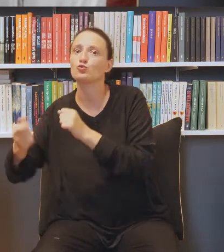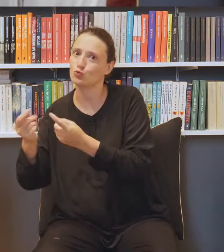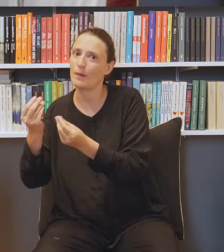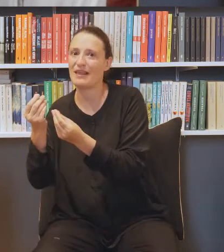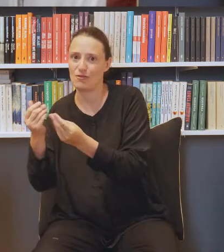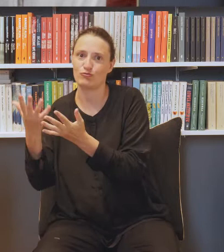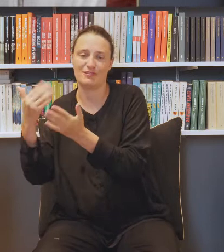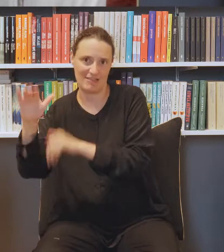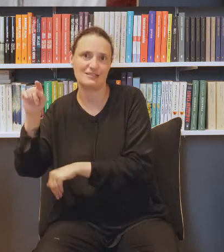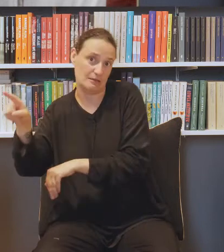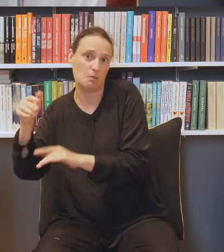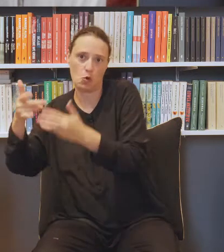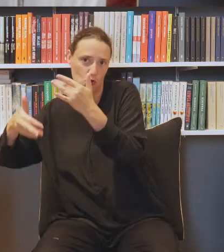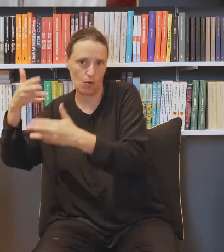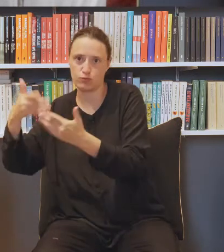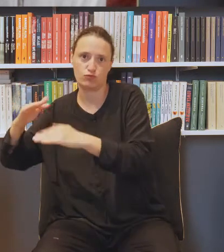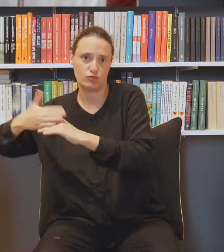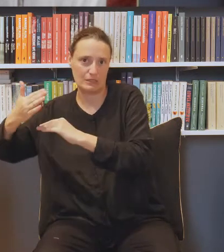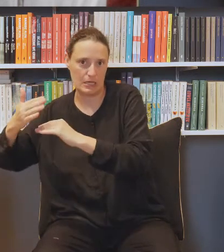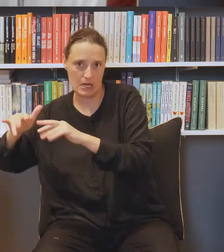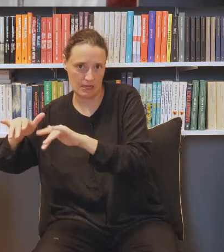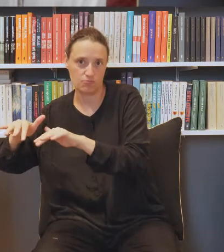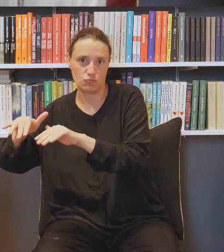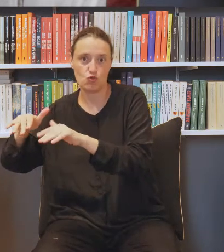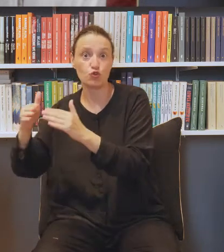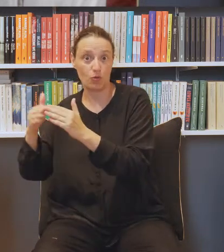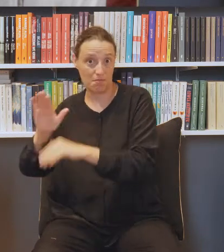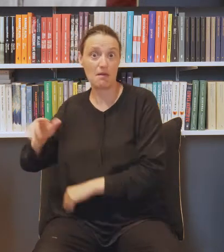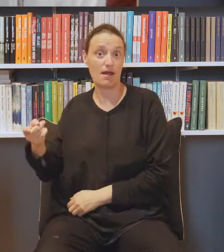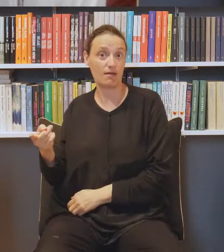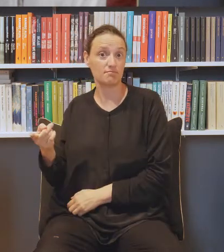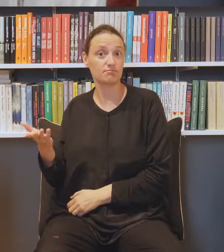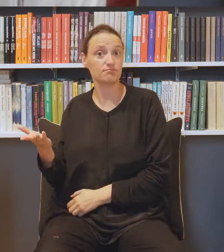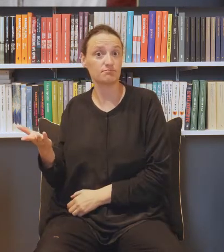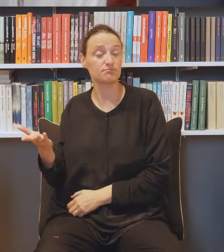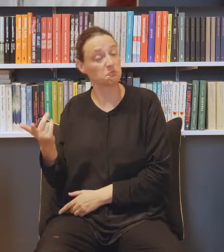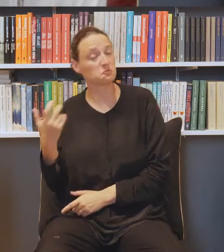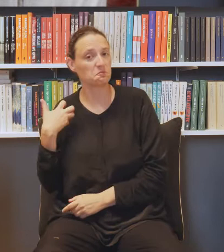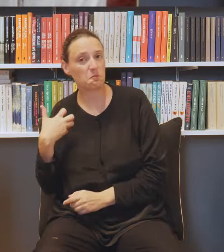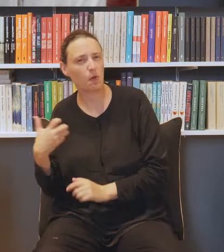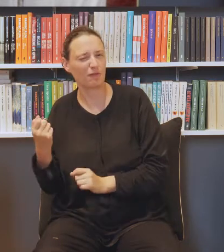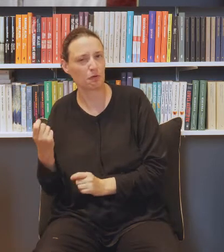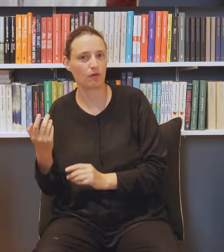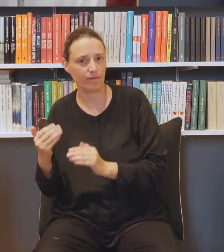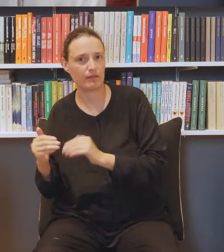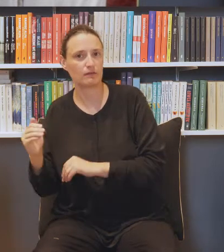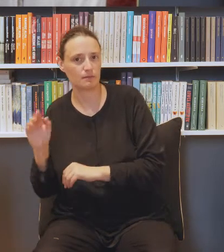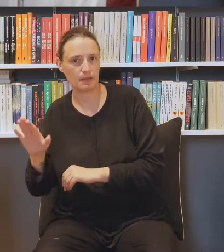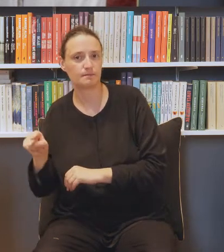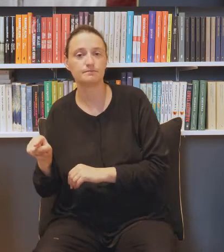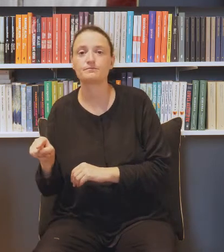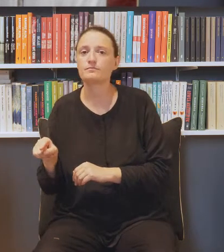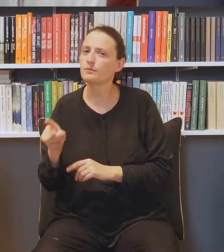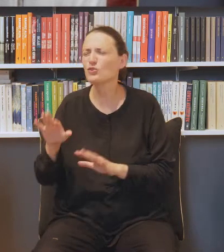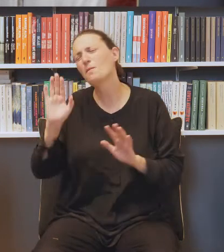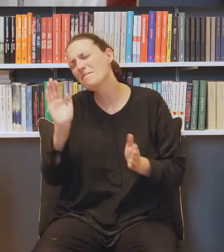mają komputer w domu i tak dalej. Ale rzeczywiście to jest w tle, ale tak, ale to jest powiedzmy mniej